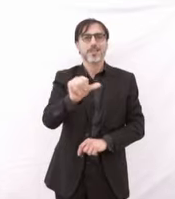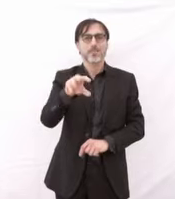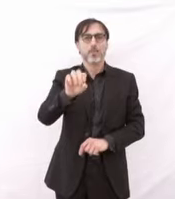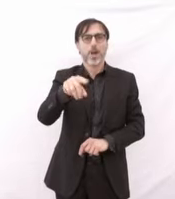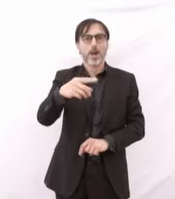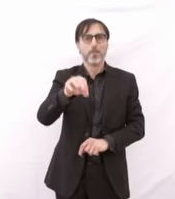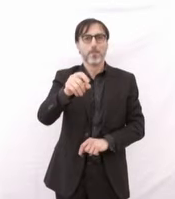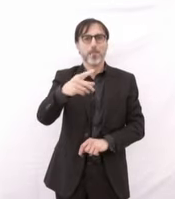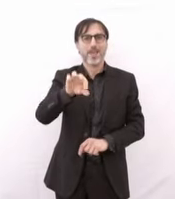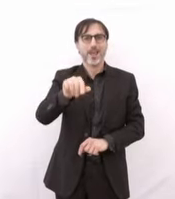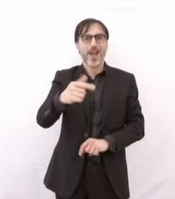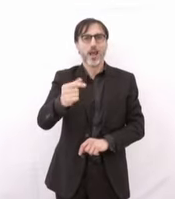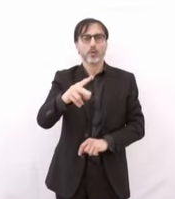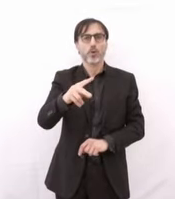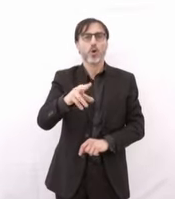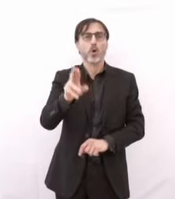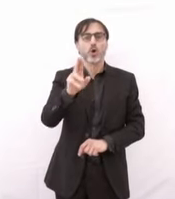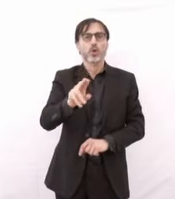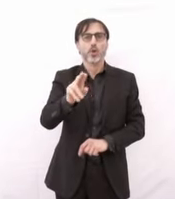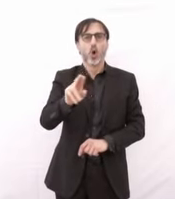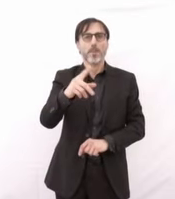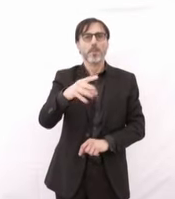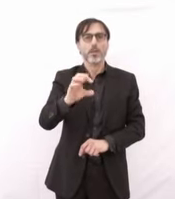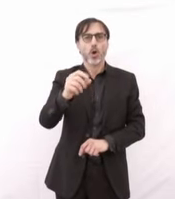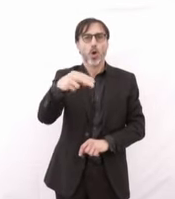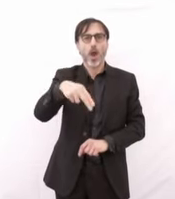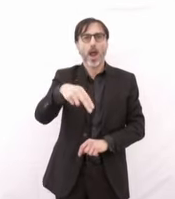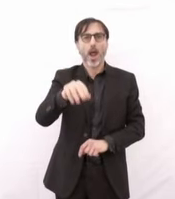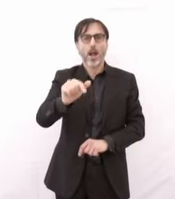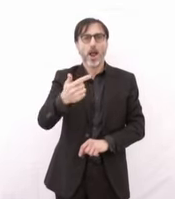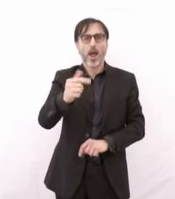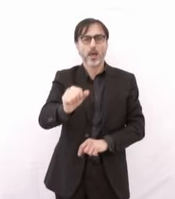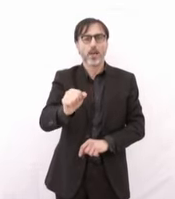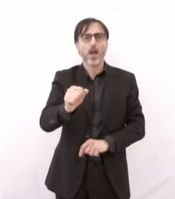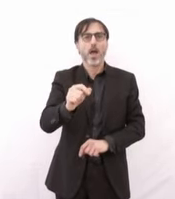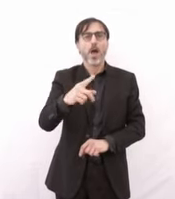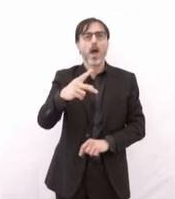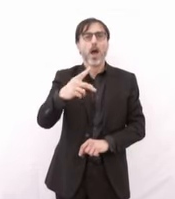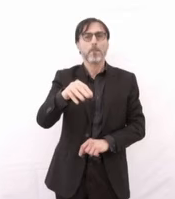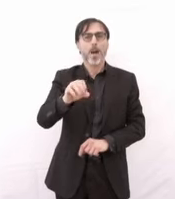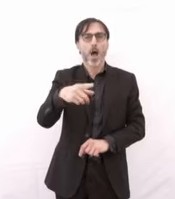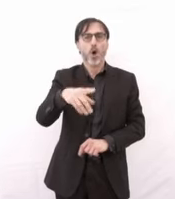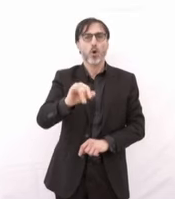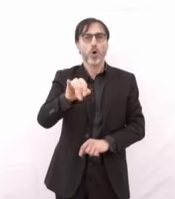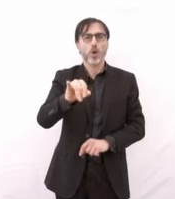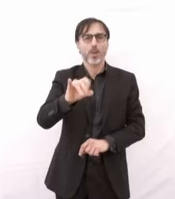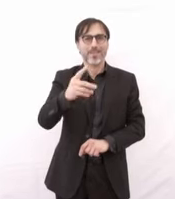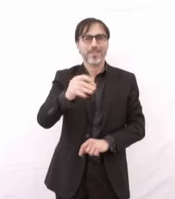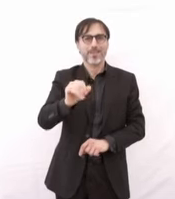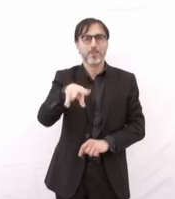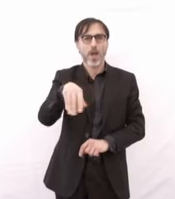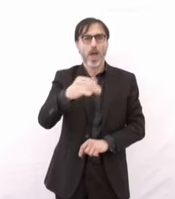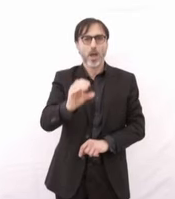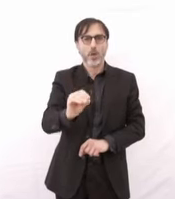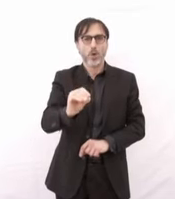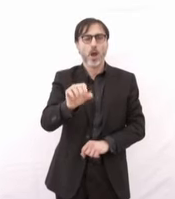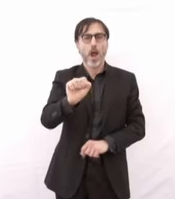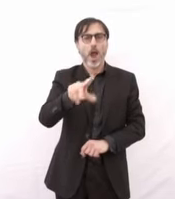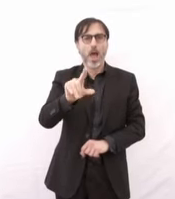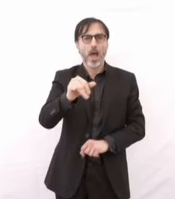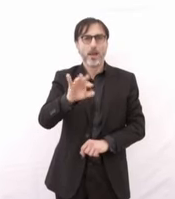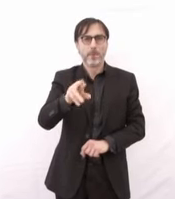Giovanni Ventra, Domenico Cannata, Paolo Di Maio, Alberto